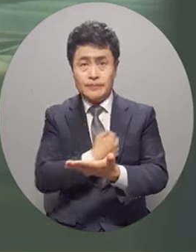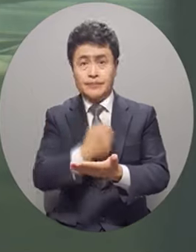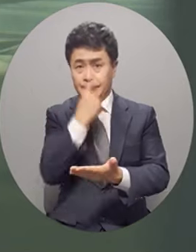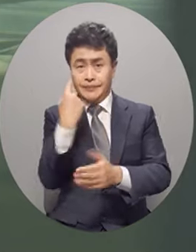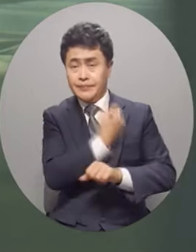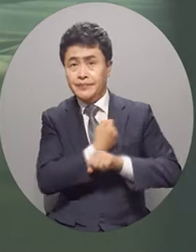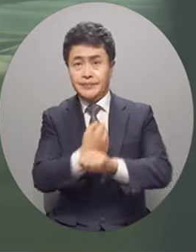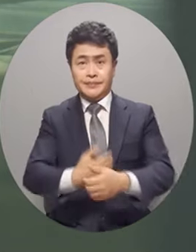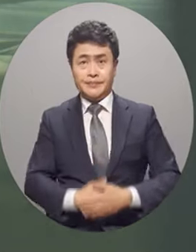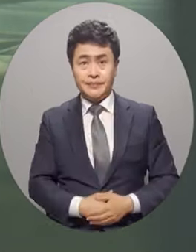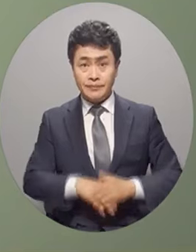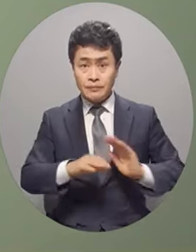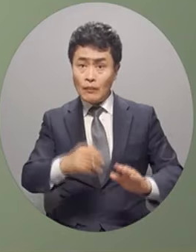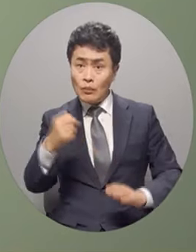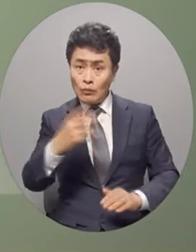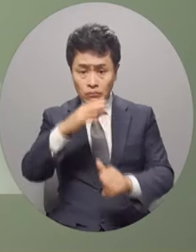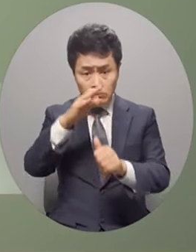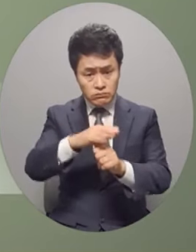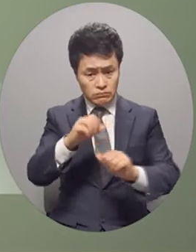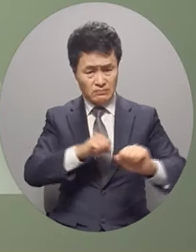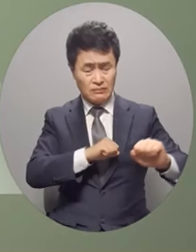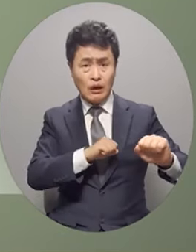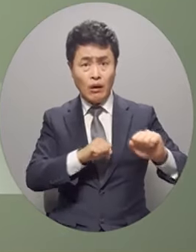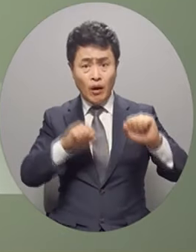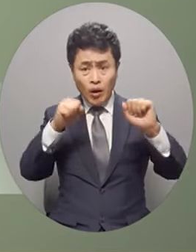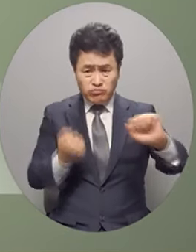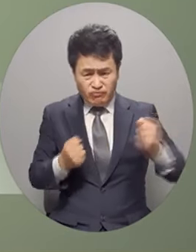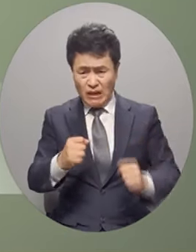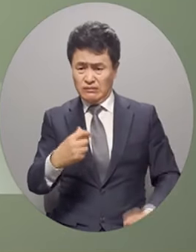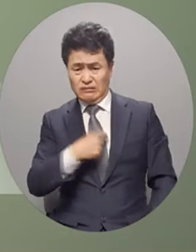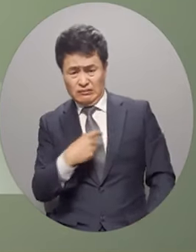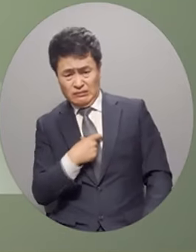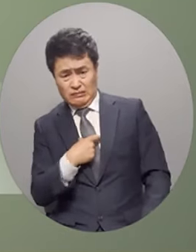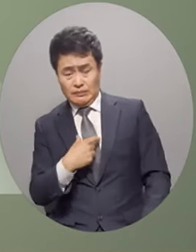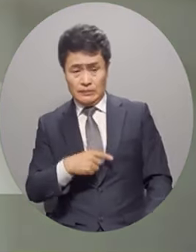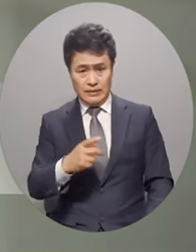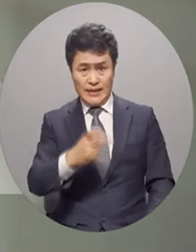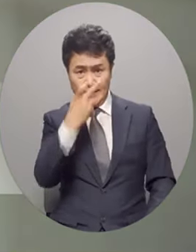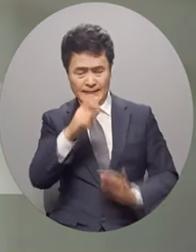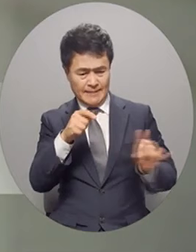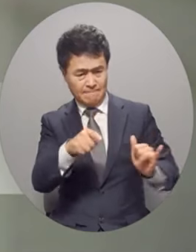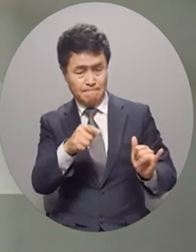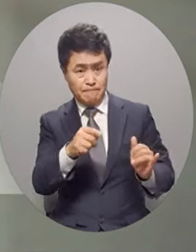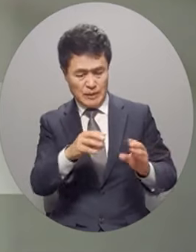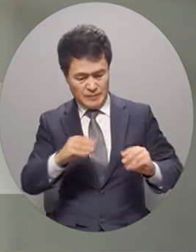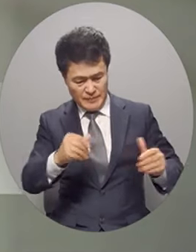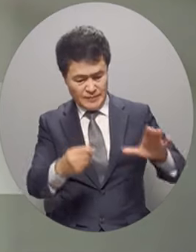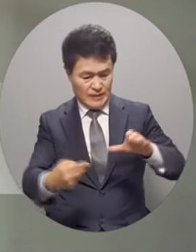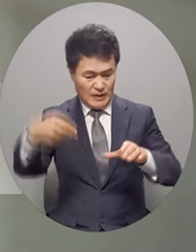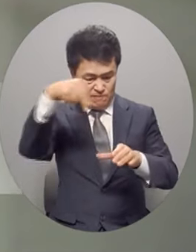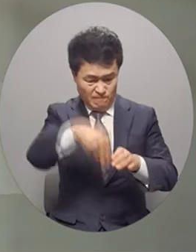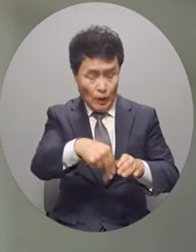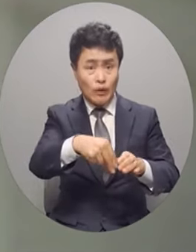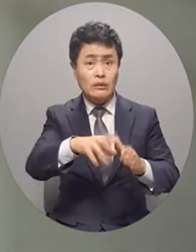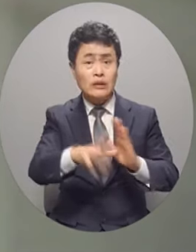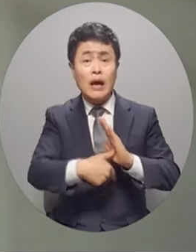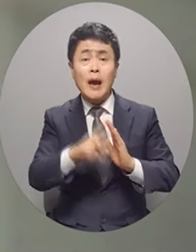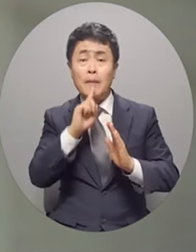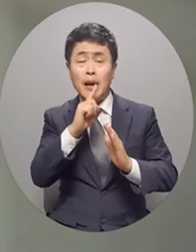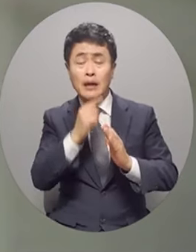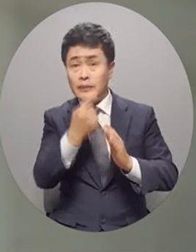확인됐습니다. 또 아이가 운동하기 싫다고 하자 최 씨가 아이를 매트에 넣었다는 목격자의 진술도